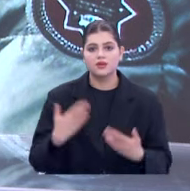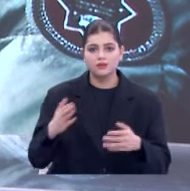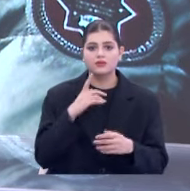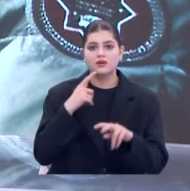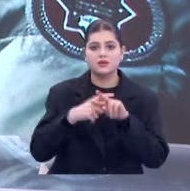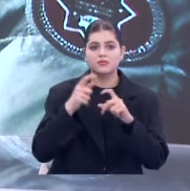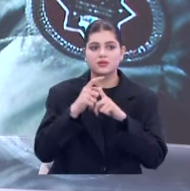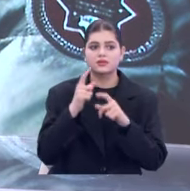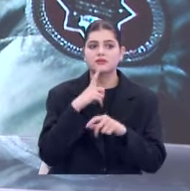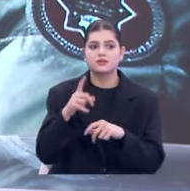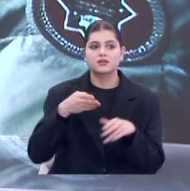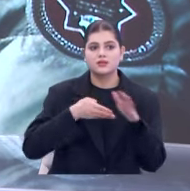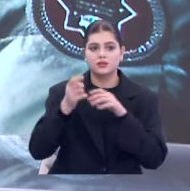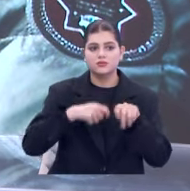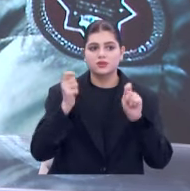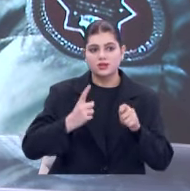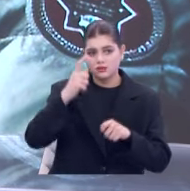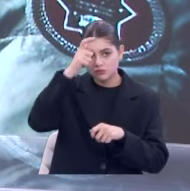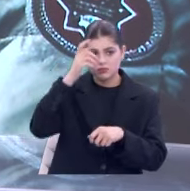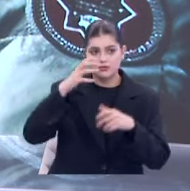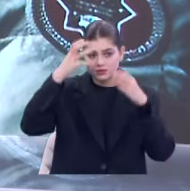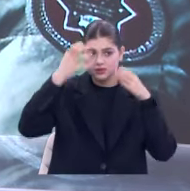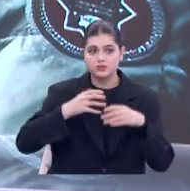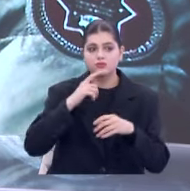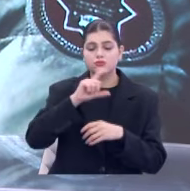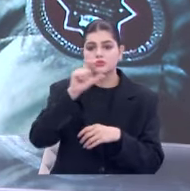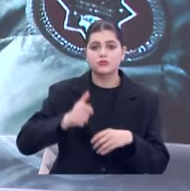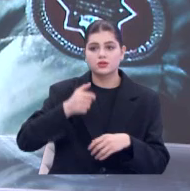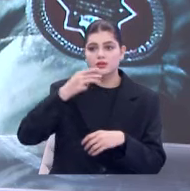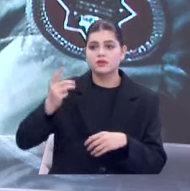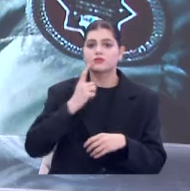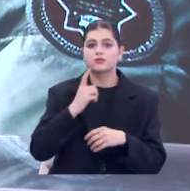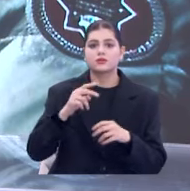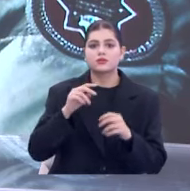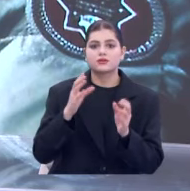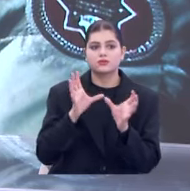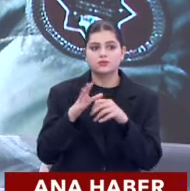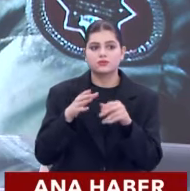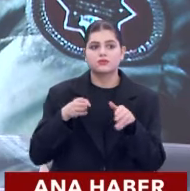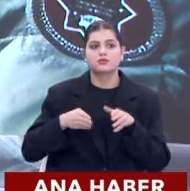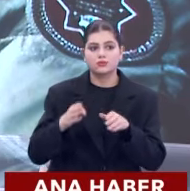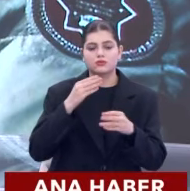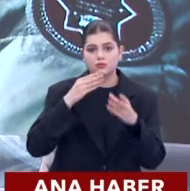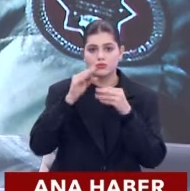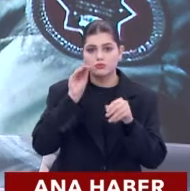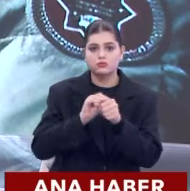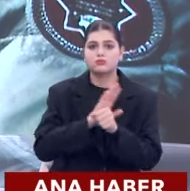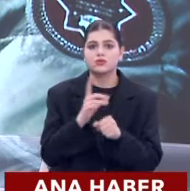Evet, Alper Gezer Avcı gidecek olan ilk Türk astronotla Cumhurbaşkanı Erdoğan da konferans yoluyla